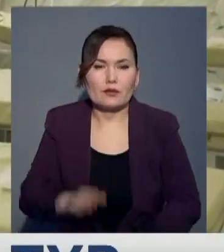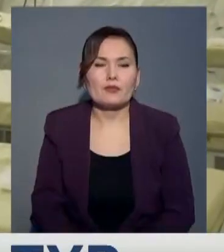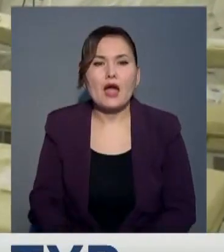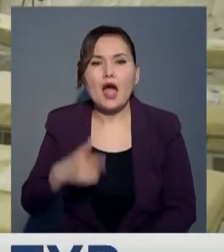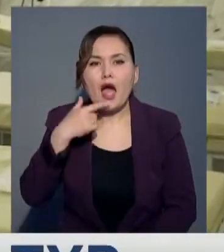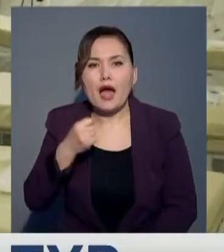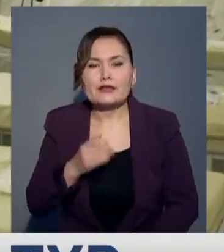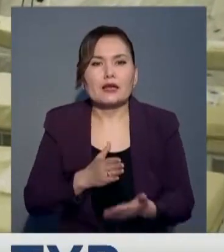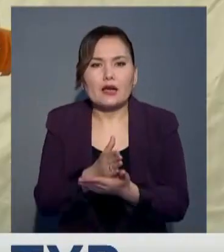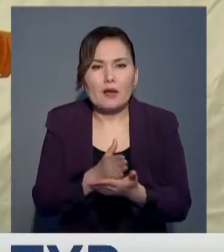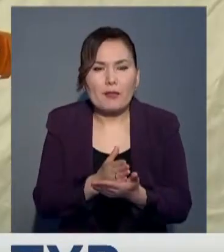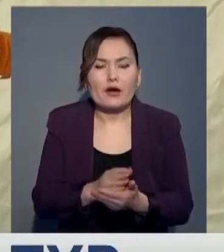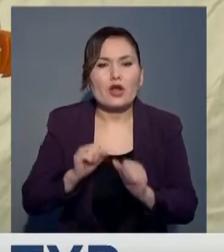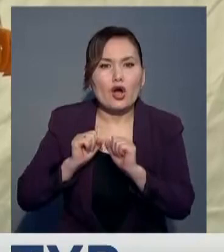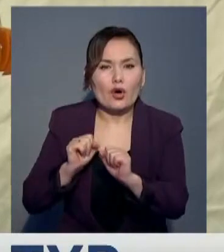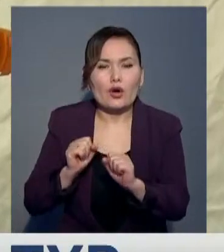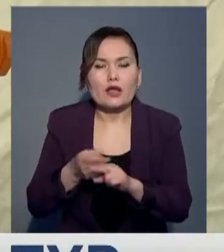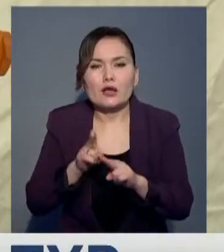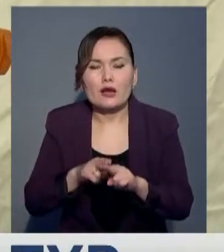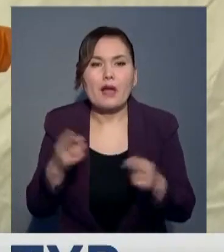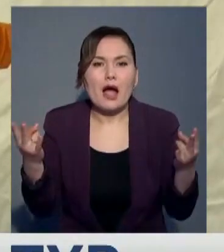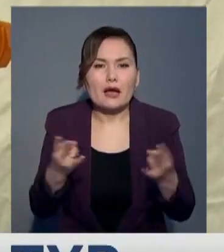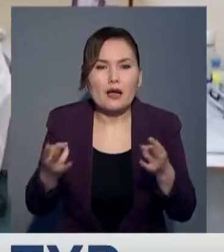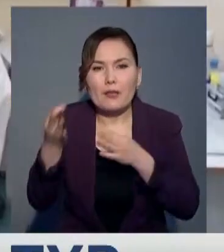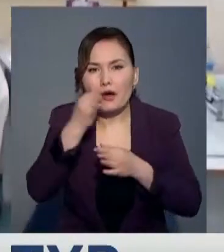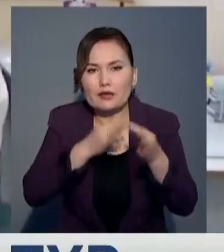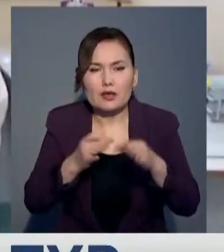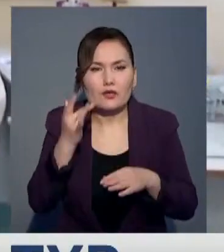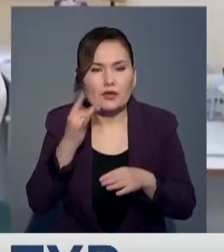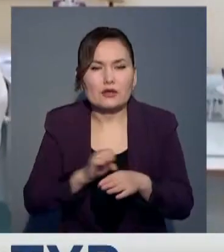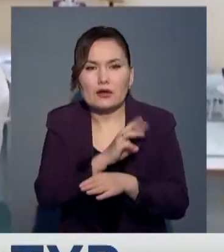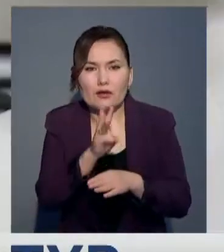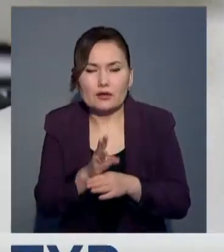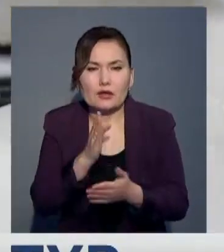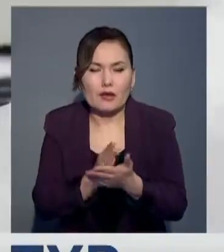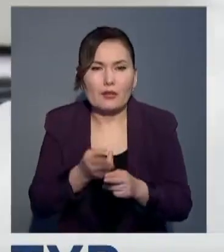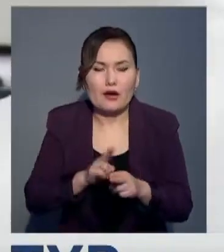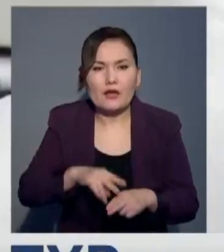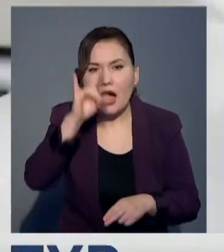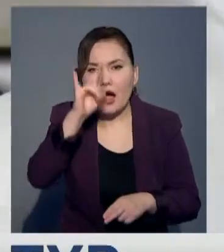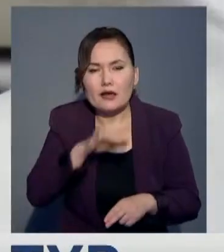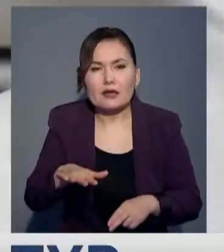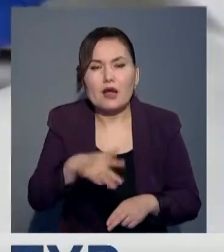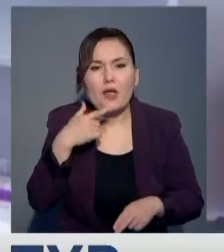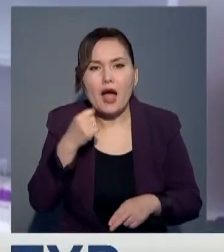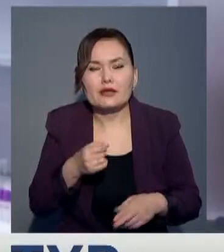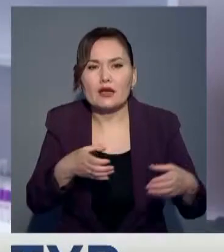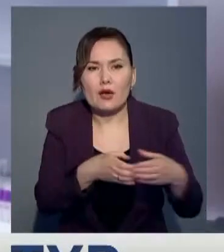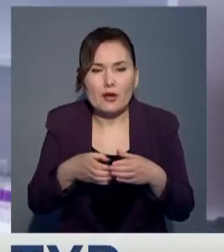Әскери қызметкерлер қорғаныш құралдарымен және қажетті дәрі-дәрмекпен қамтамасыз етілген. Елдегі барлық әскери